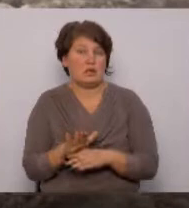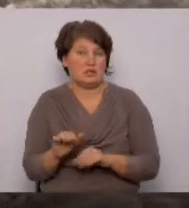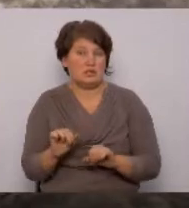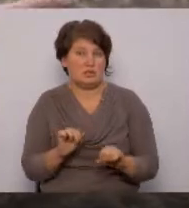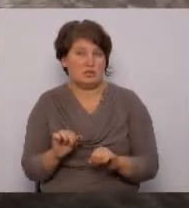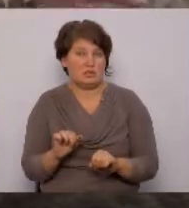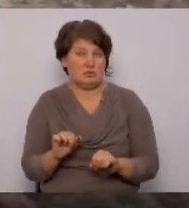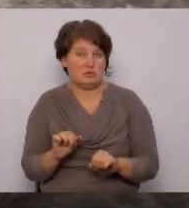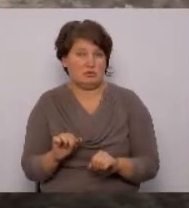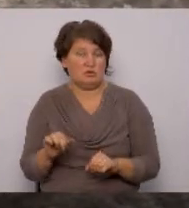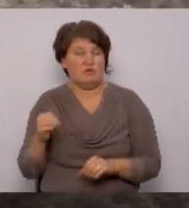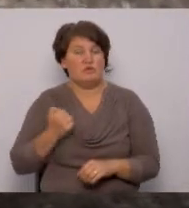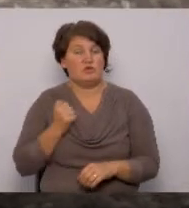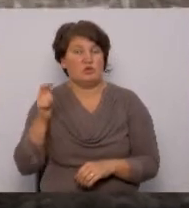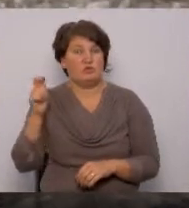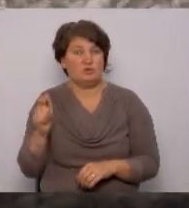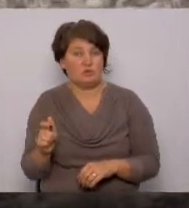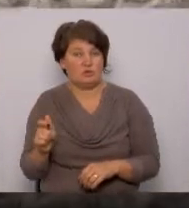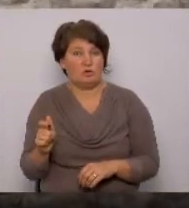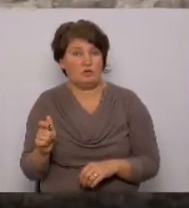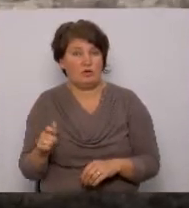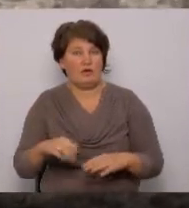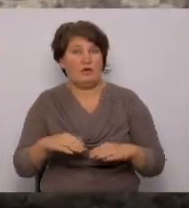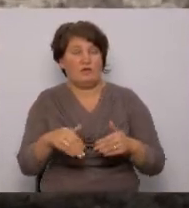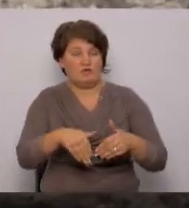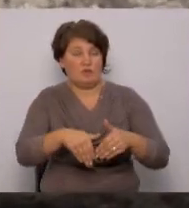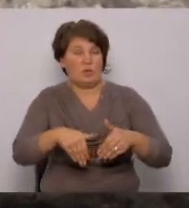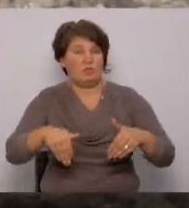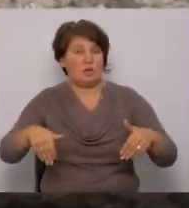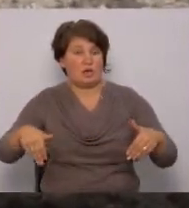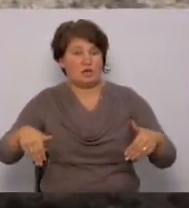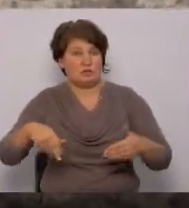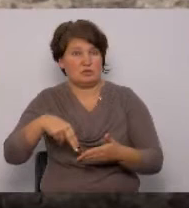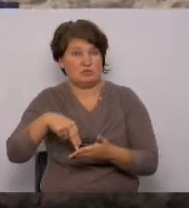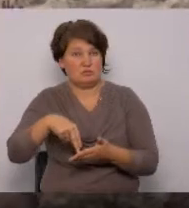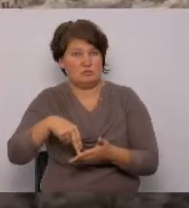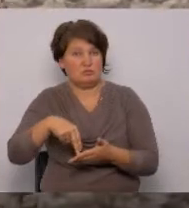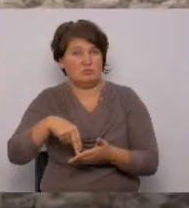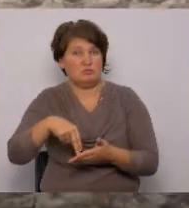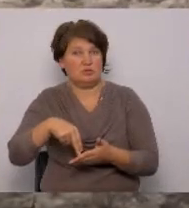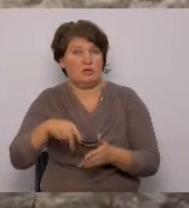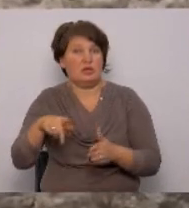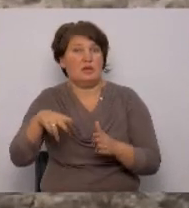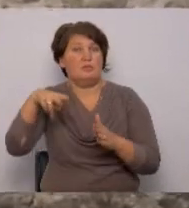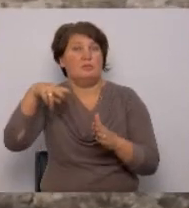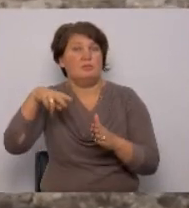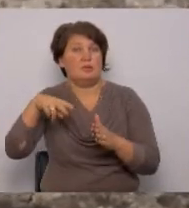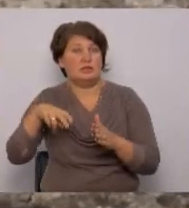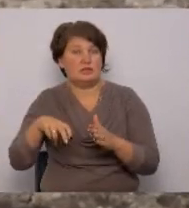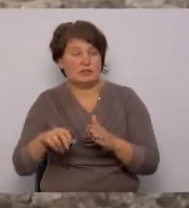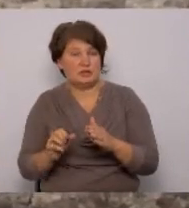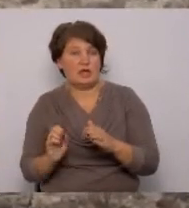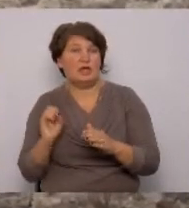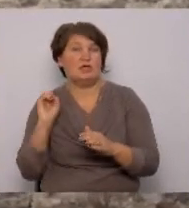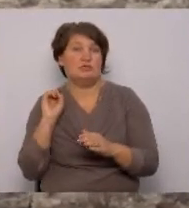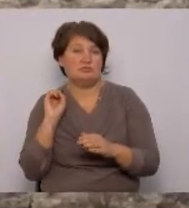або резервіст висувається на вихідний рубеж, і там він присідає. Відповідно, гранатами